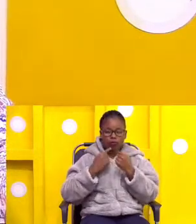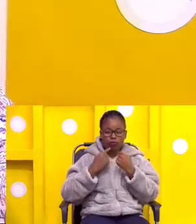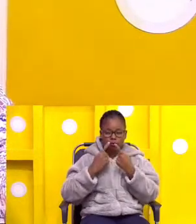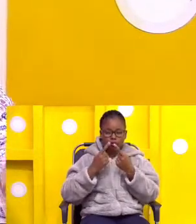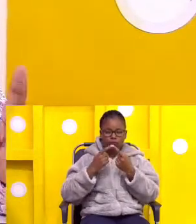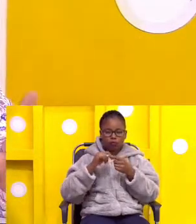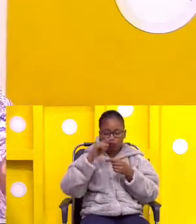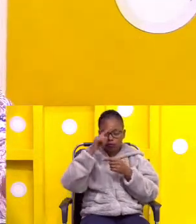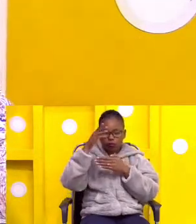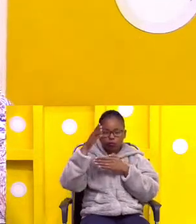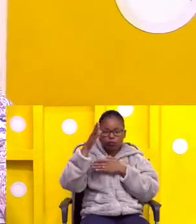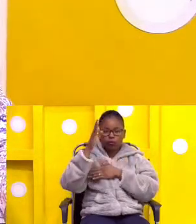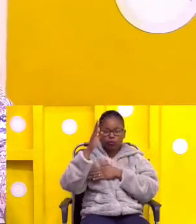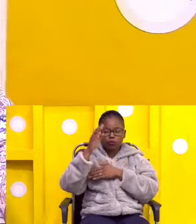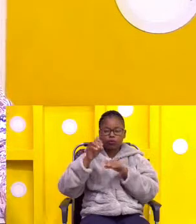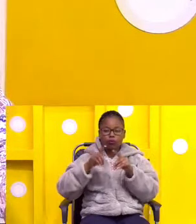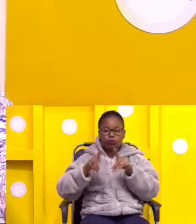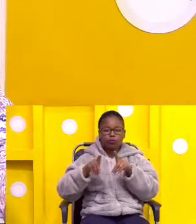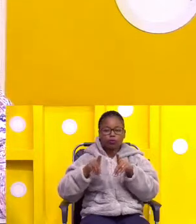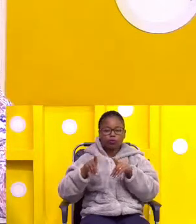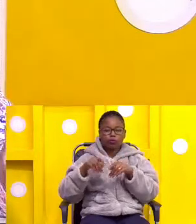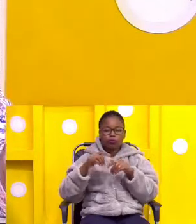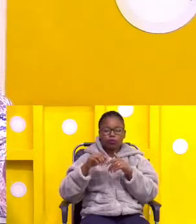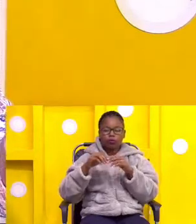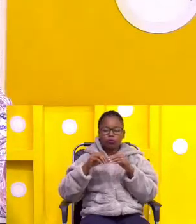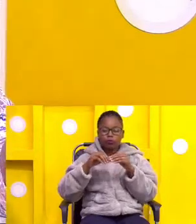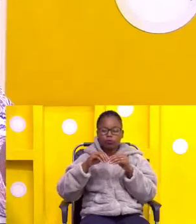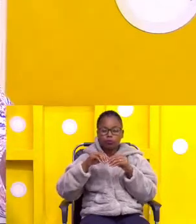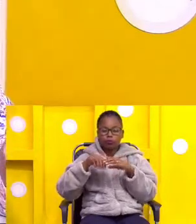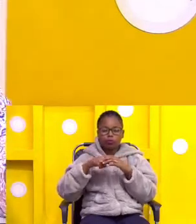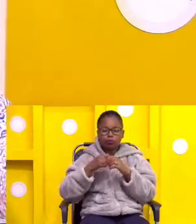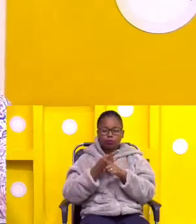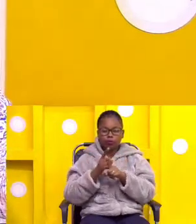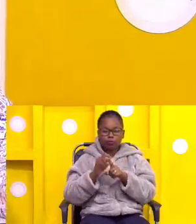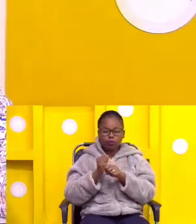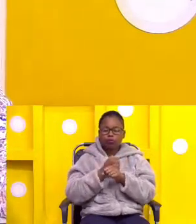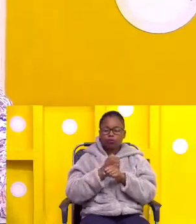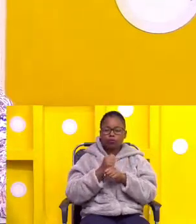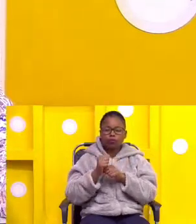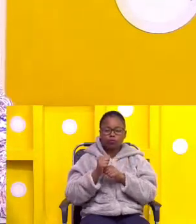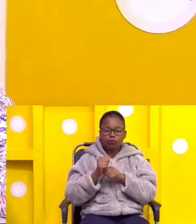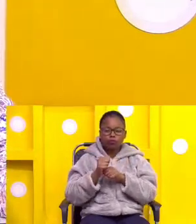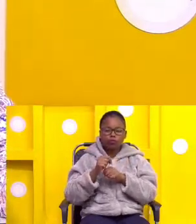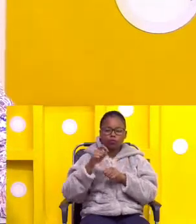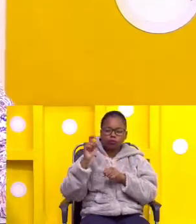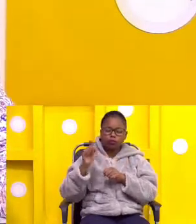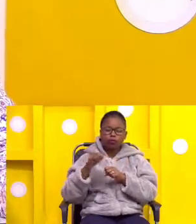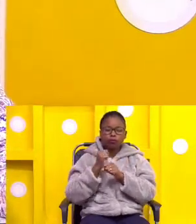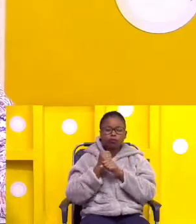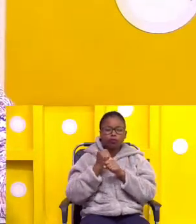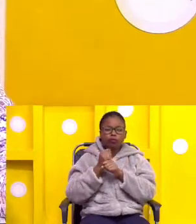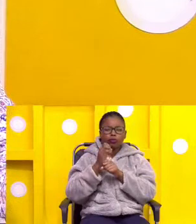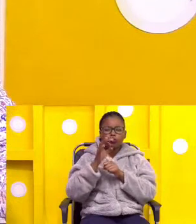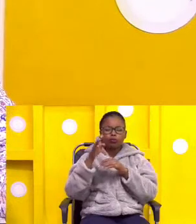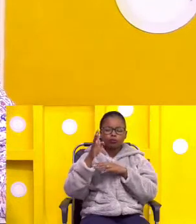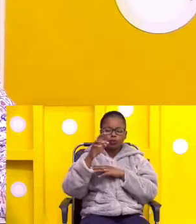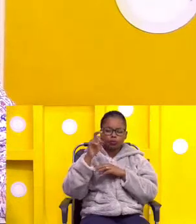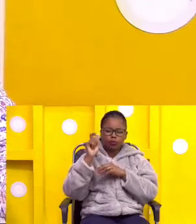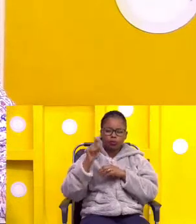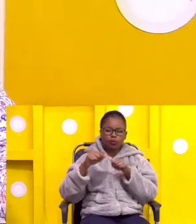ũrĩa Ngai areka ndũngĩhota gũtaũkwo wĩra ũrĩa Ngai arenda kũruta no nginya arute na ndiĩrigĩrĩria Ngai arute wĩra wake